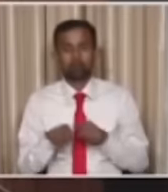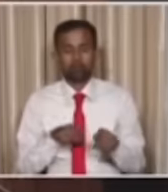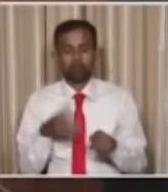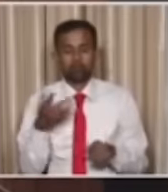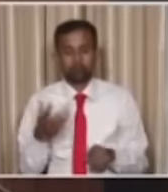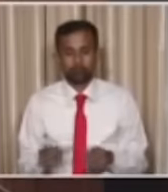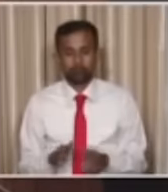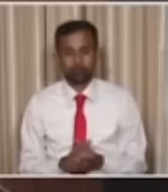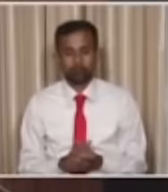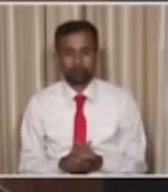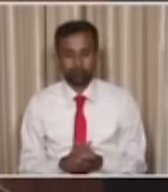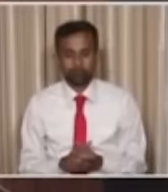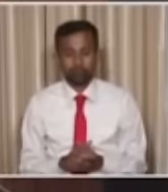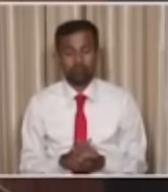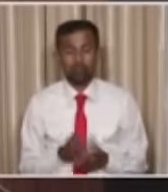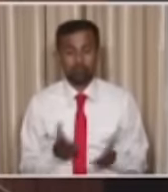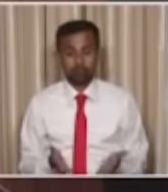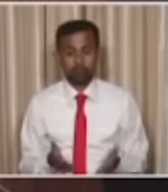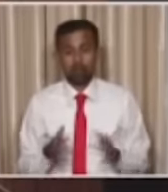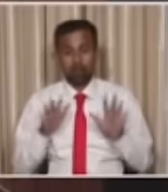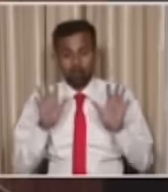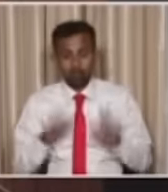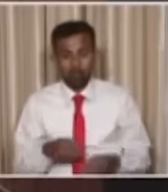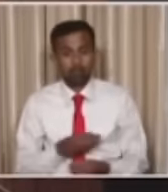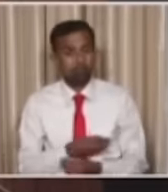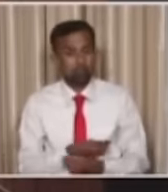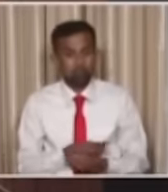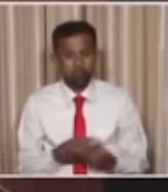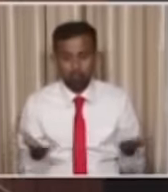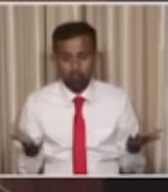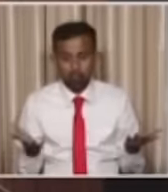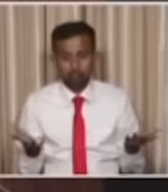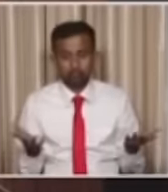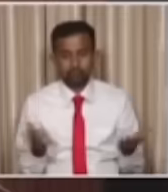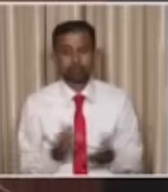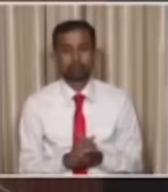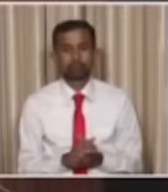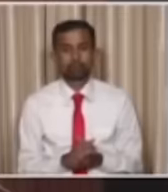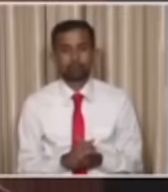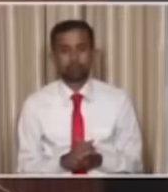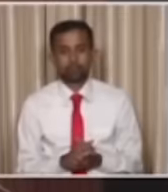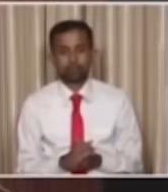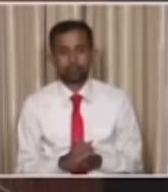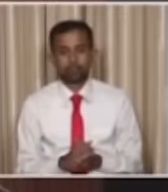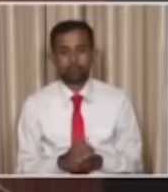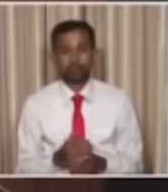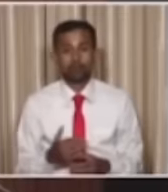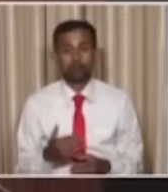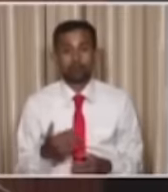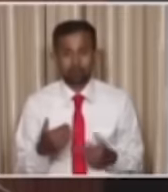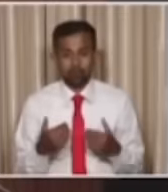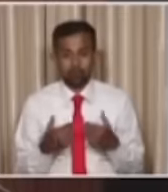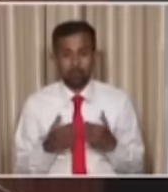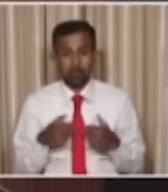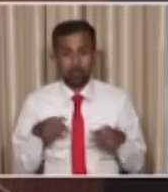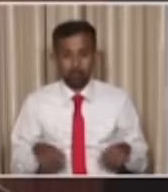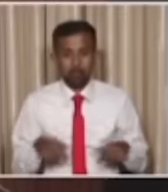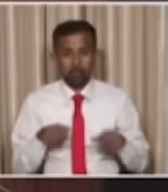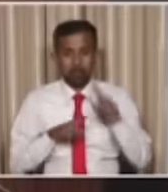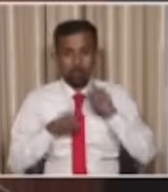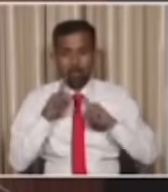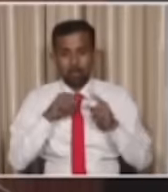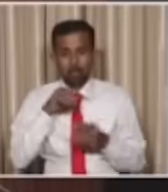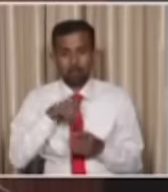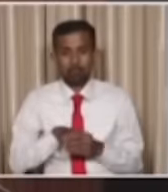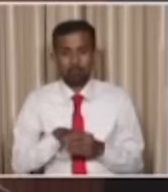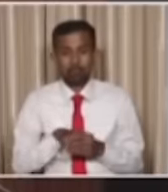වෙන කටයුතු කරා. ඒක තමයි මේ විනාශයේ ප්‍රධාන කාරණාව බවට පත් වෙන්නේ. ඒක නිසා අපිට මේ සාකච්ඡාව තුළ ක්‍රිකට්